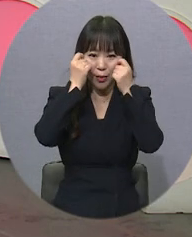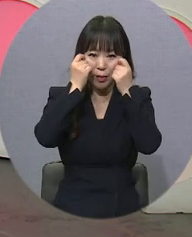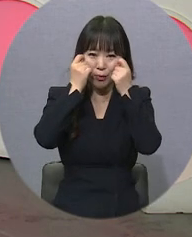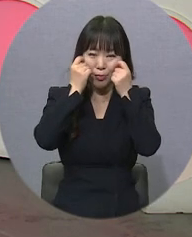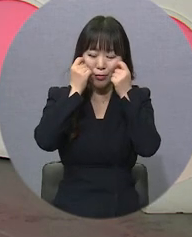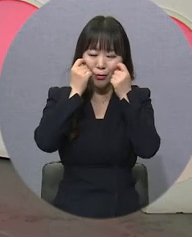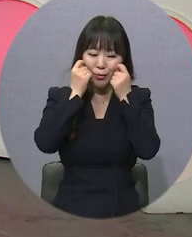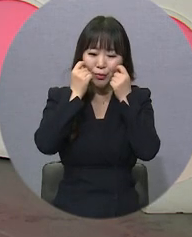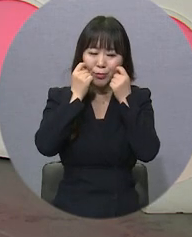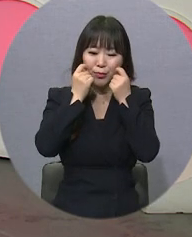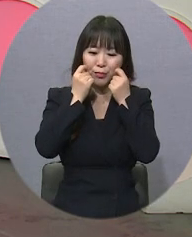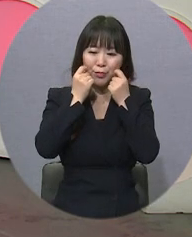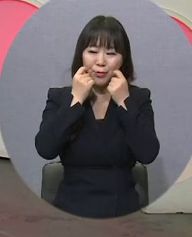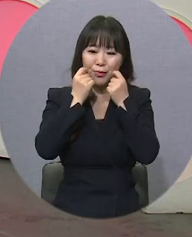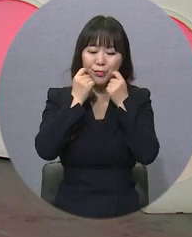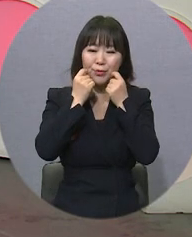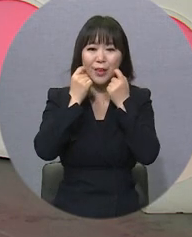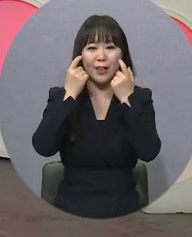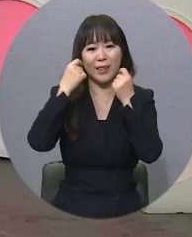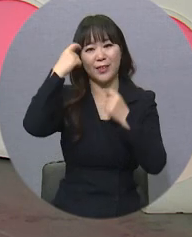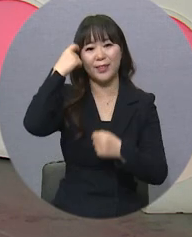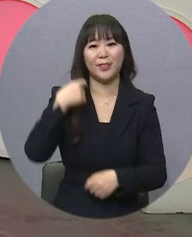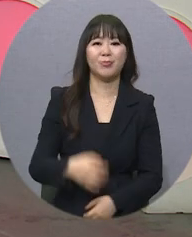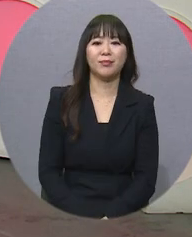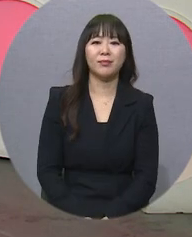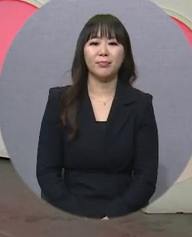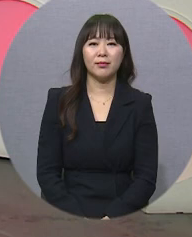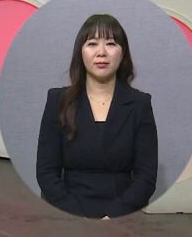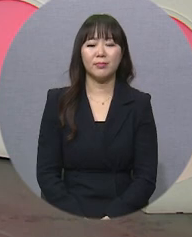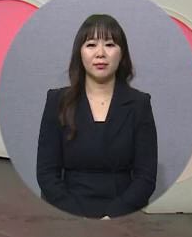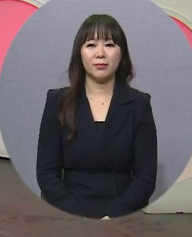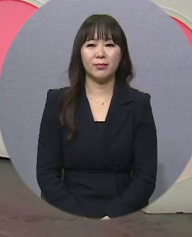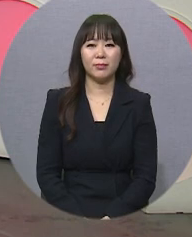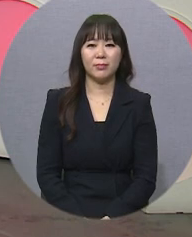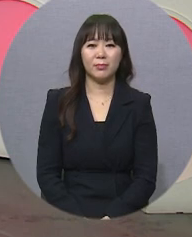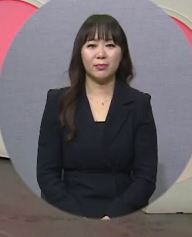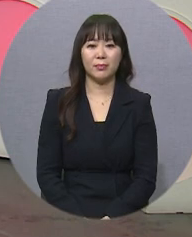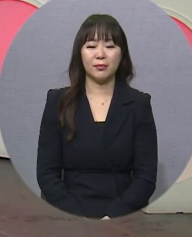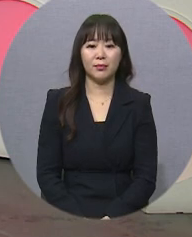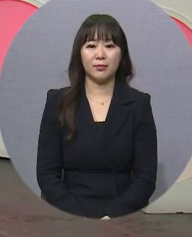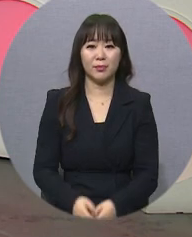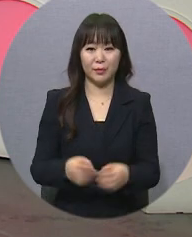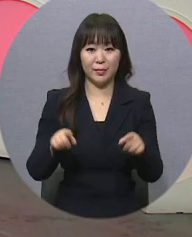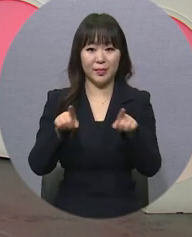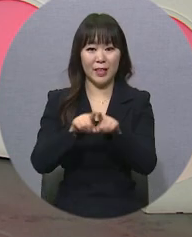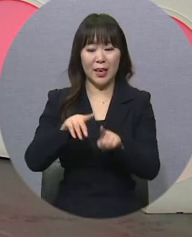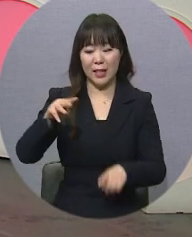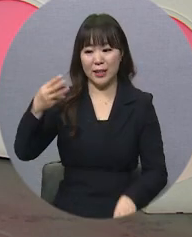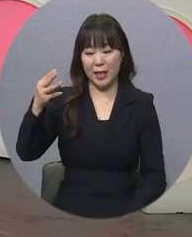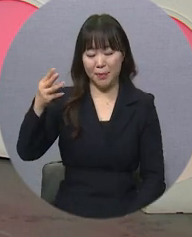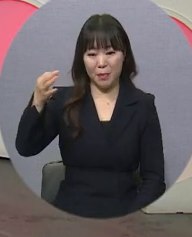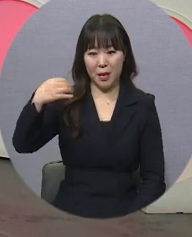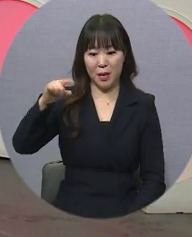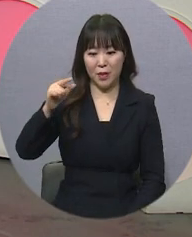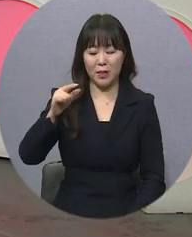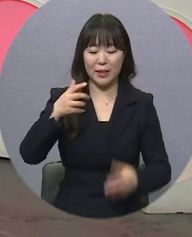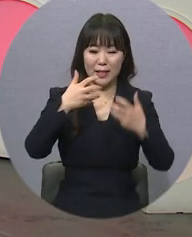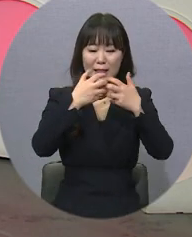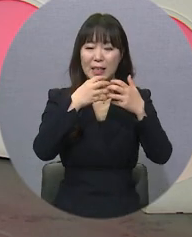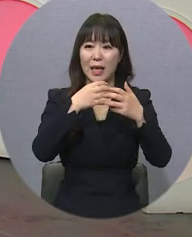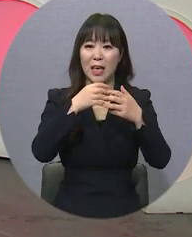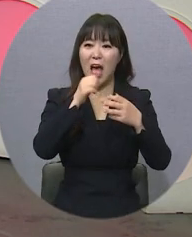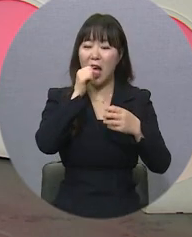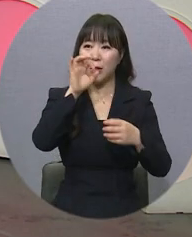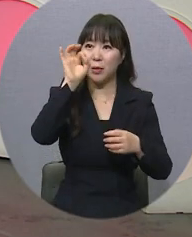울컥한 기분이 드는 것처럼 보였습니다. 자, 함께 이 300원짜리 자판기에 커피를 한